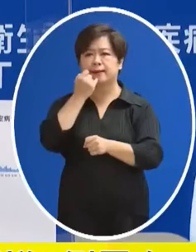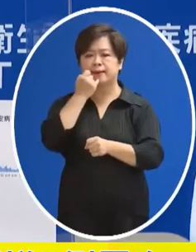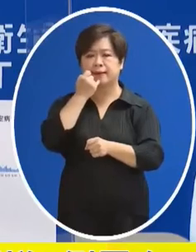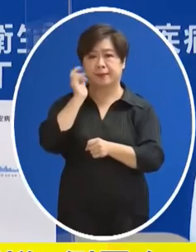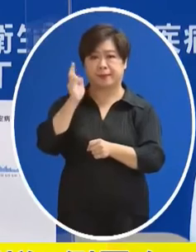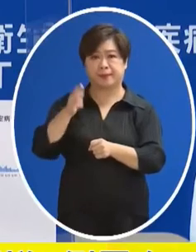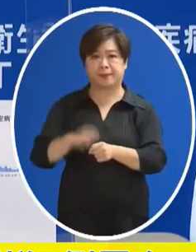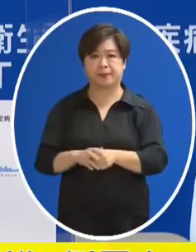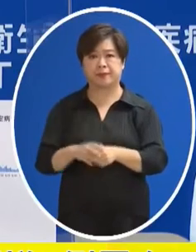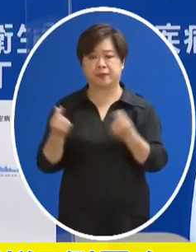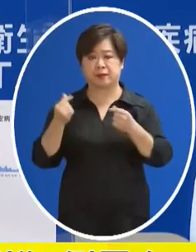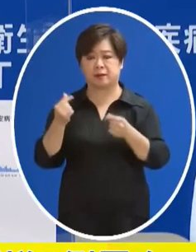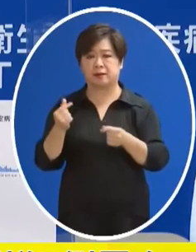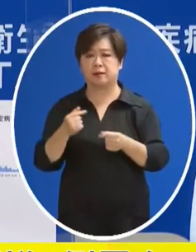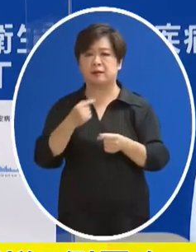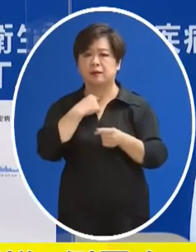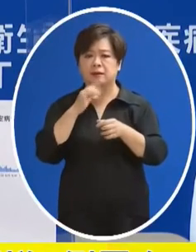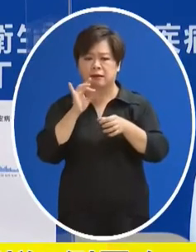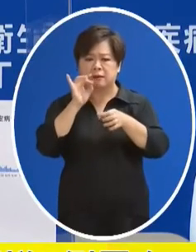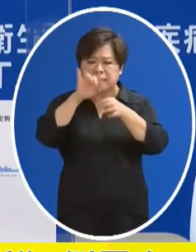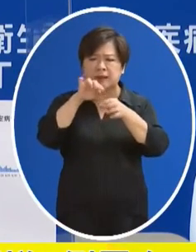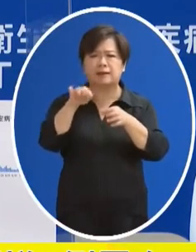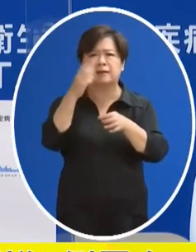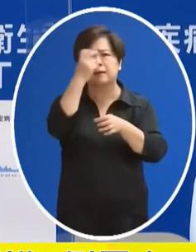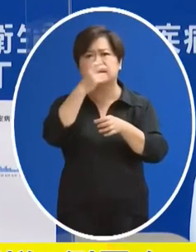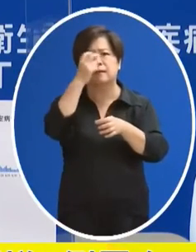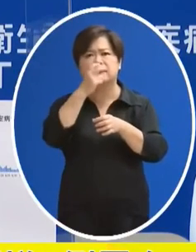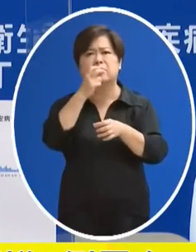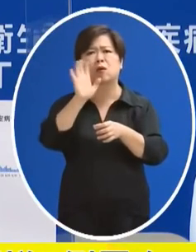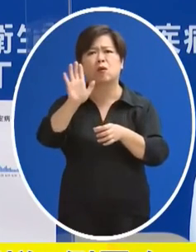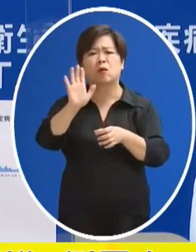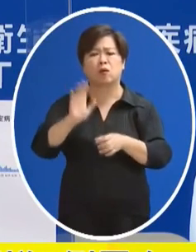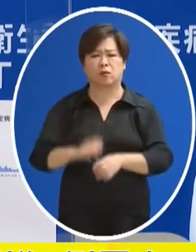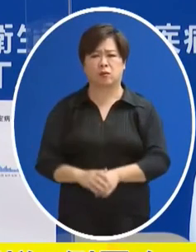的 kit， 好，那然后也可以去采。那至于在